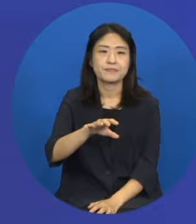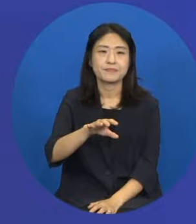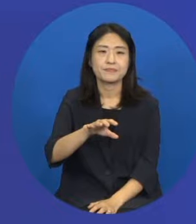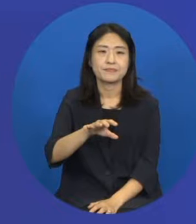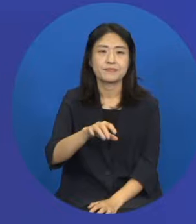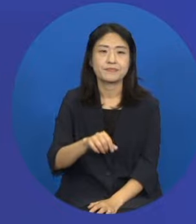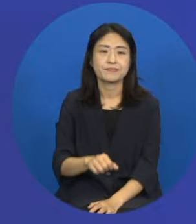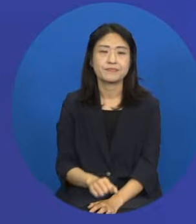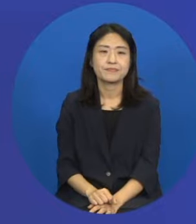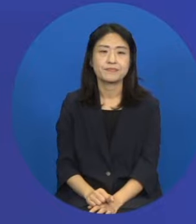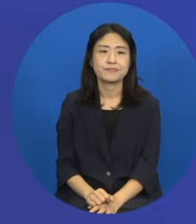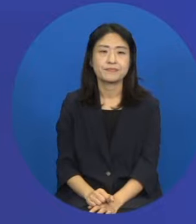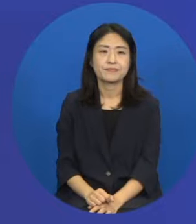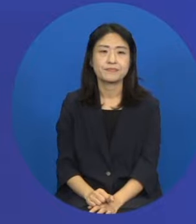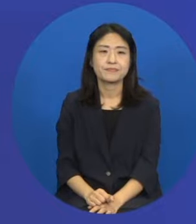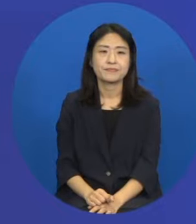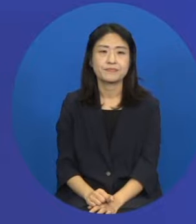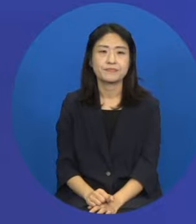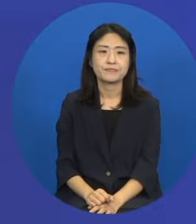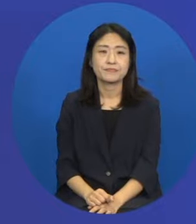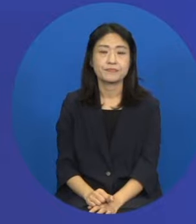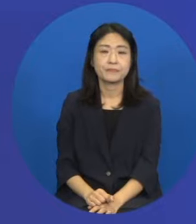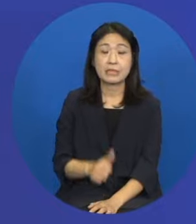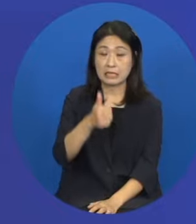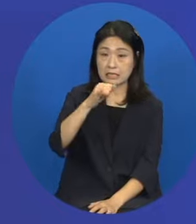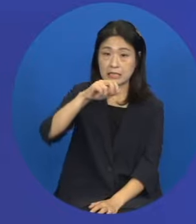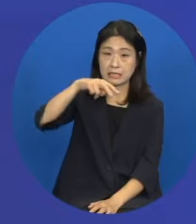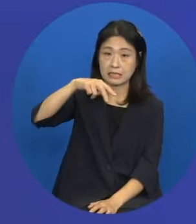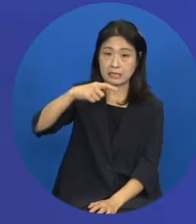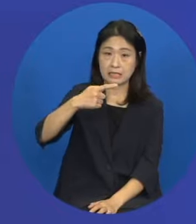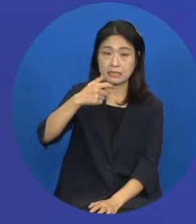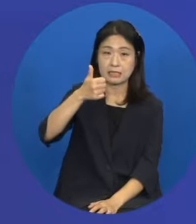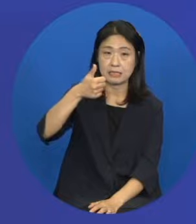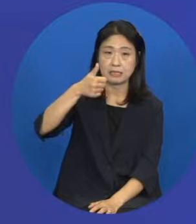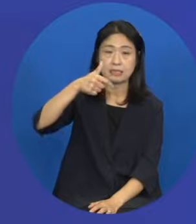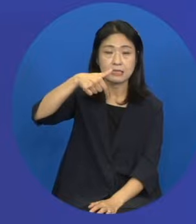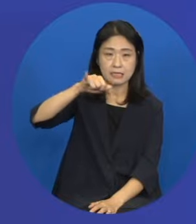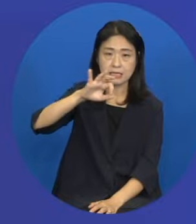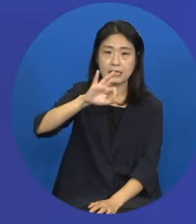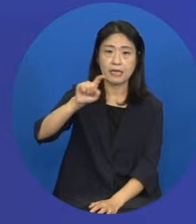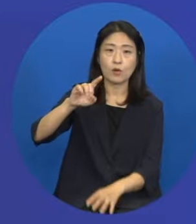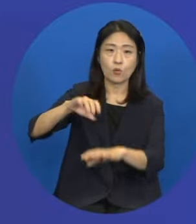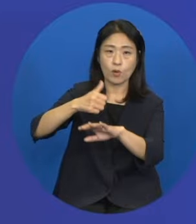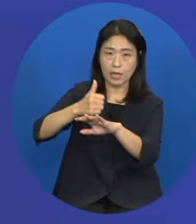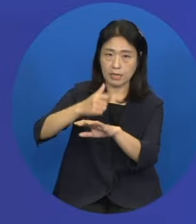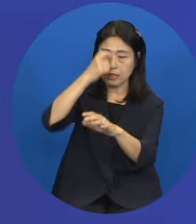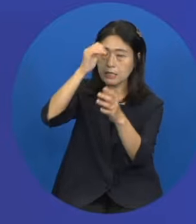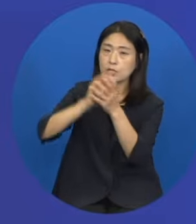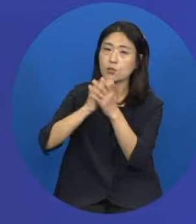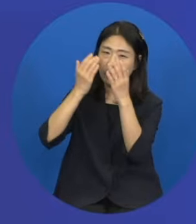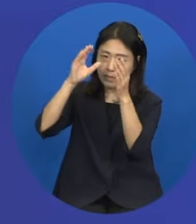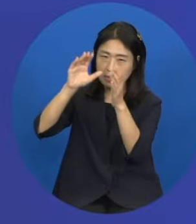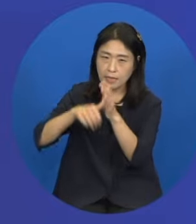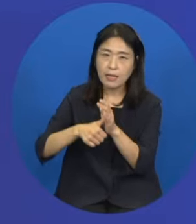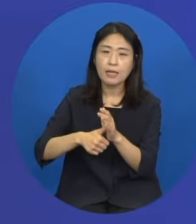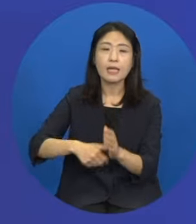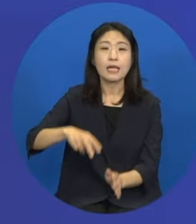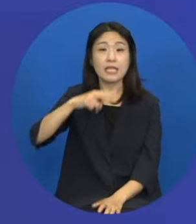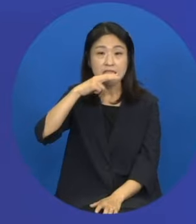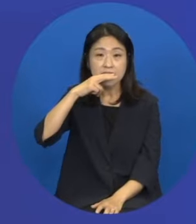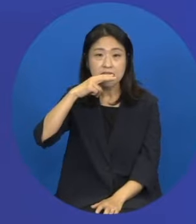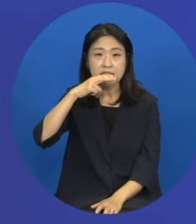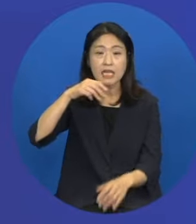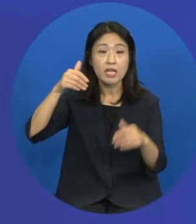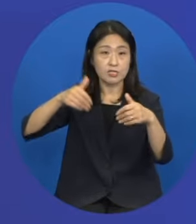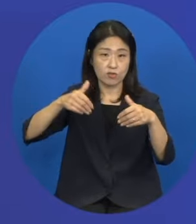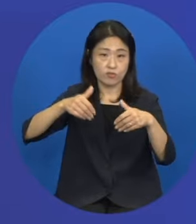히스기야가 하나님께 기도했을 때 이사야 선지자가 하나님의